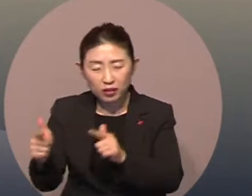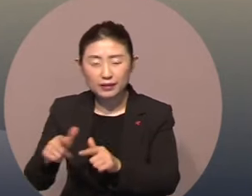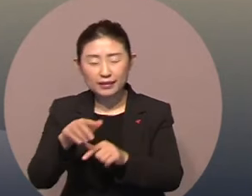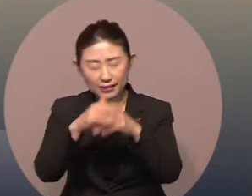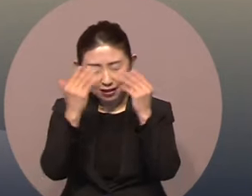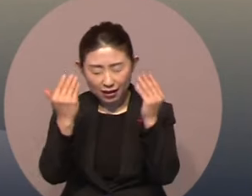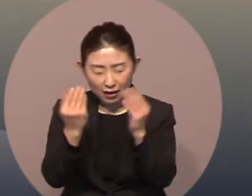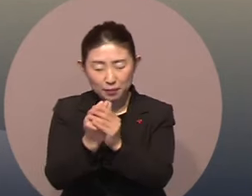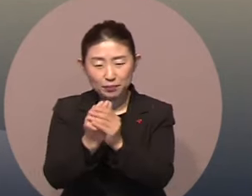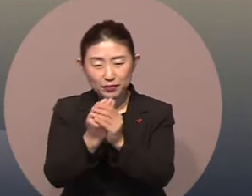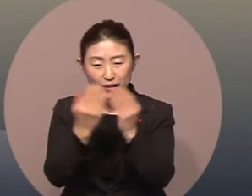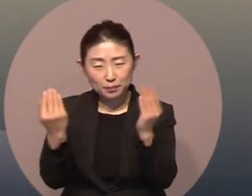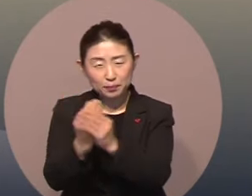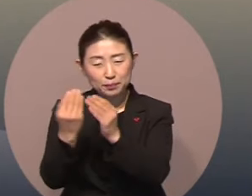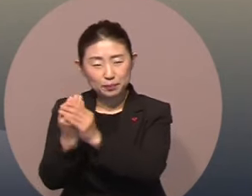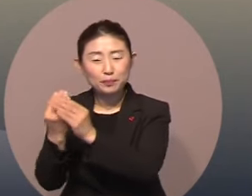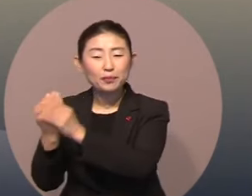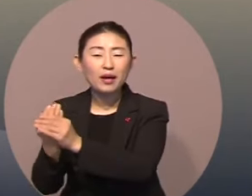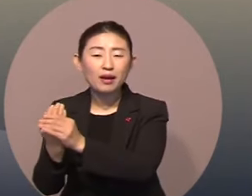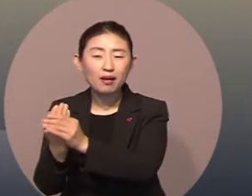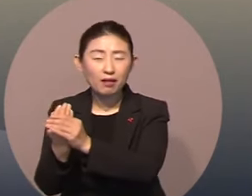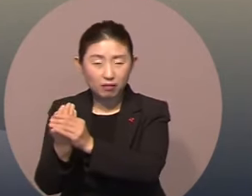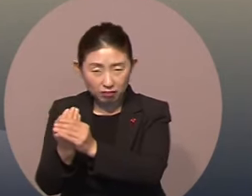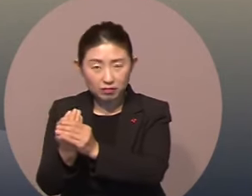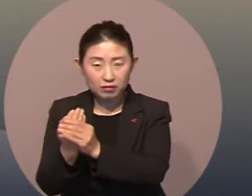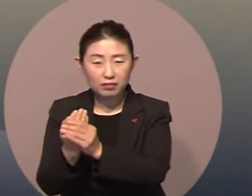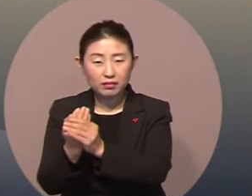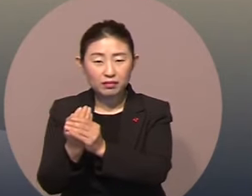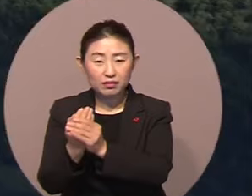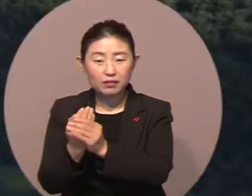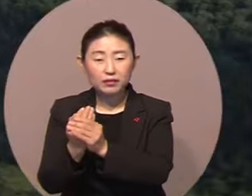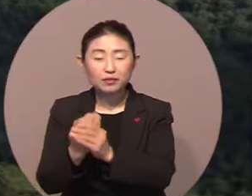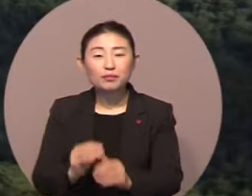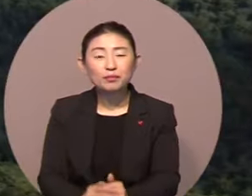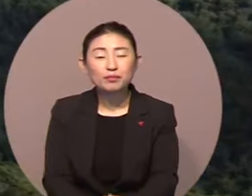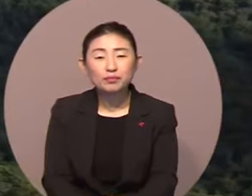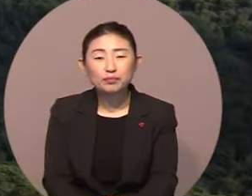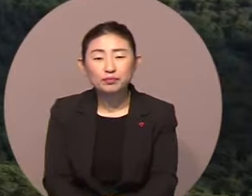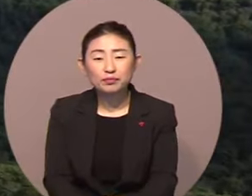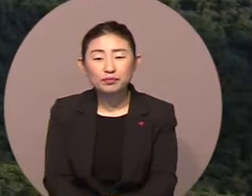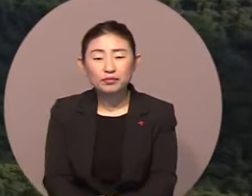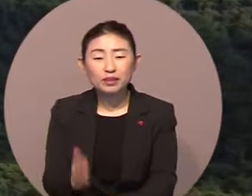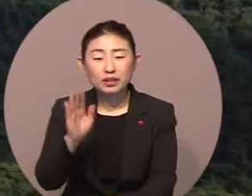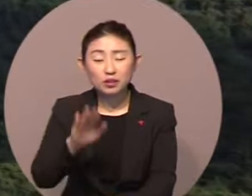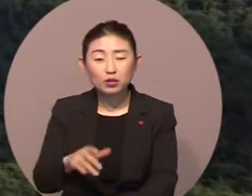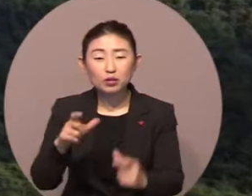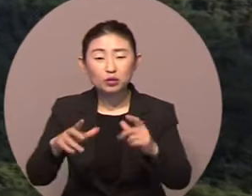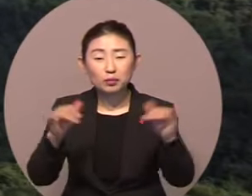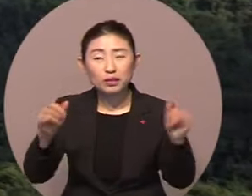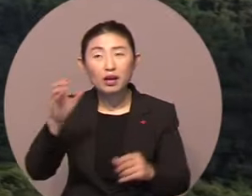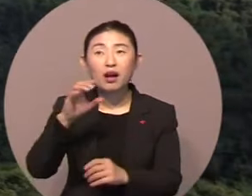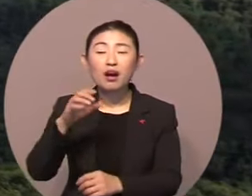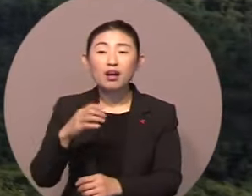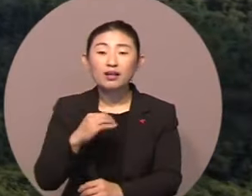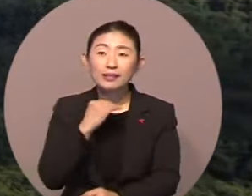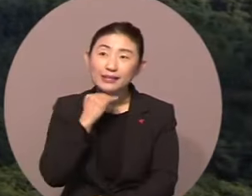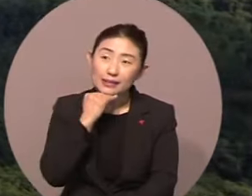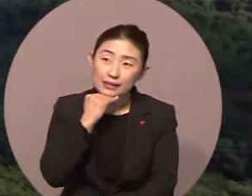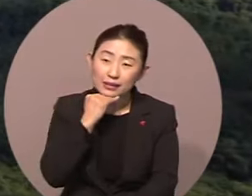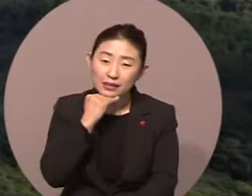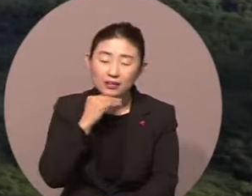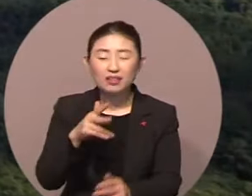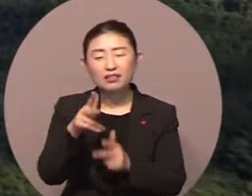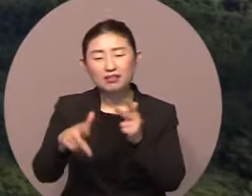하나하나 이루어지는 한 해가 될 수 있도록. 하지만 도민들의 염원 사업은 시작부터